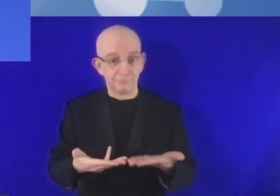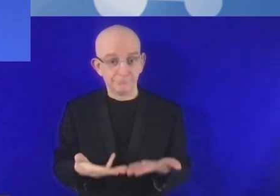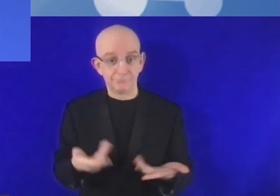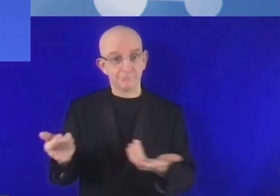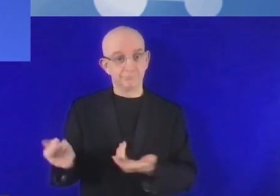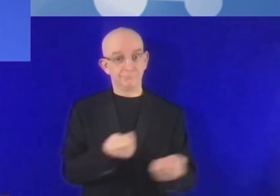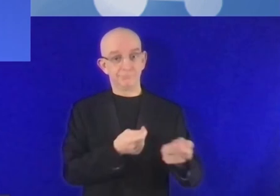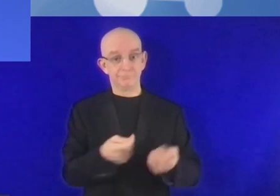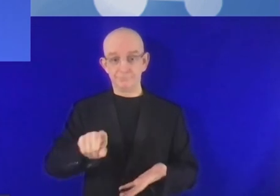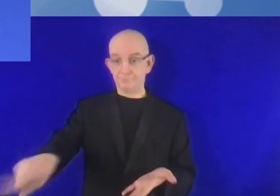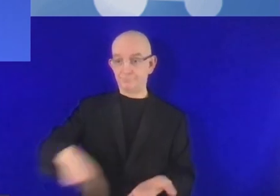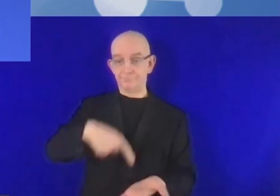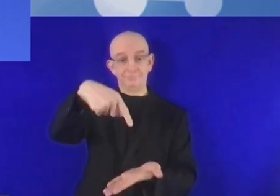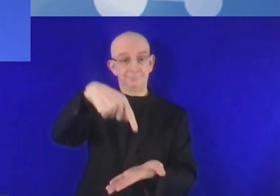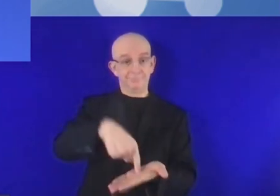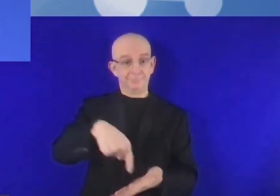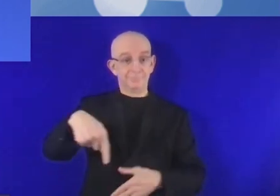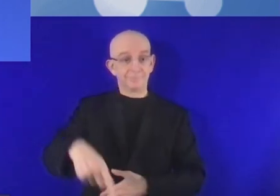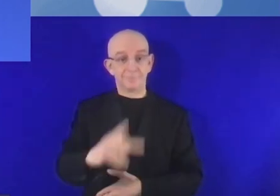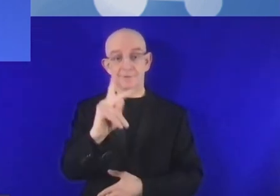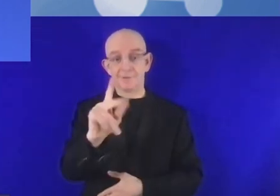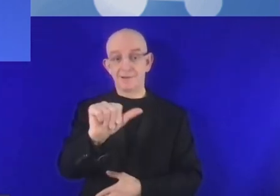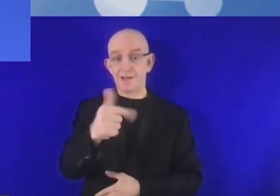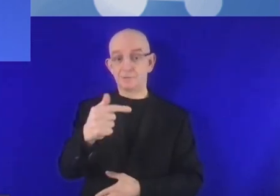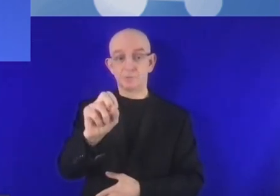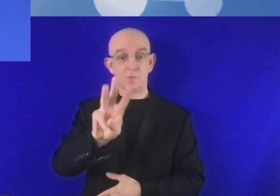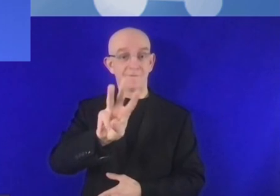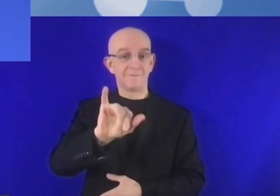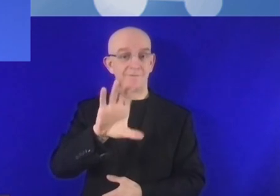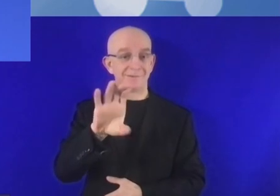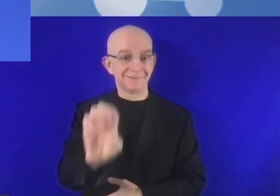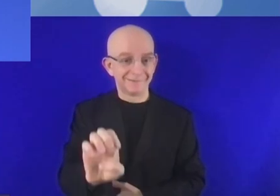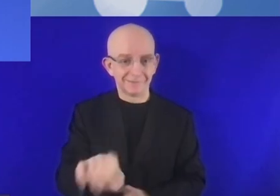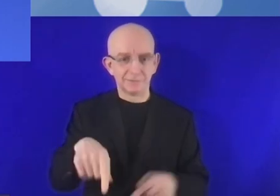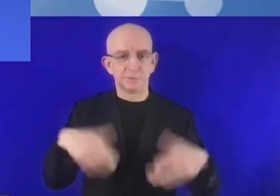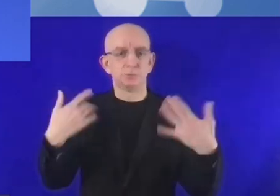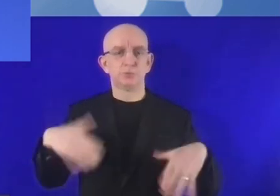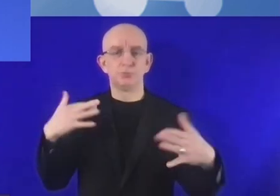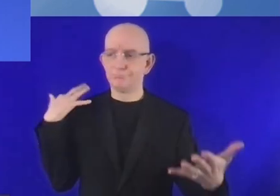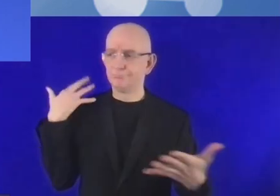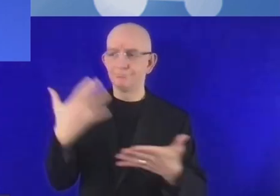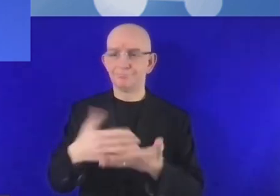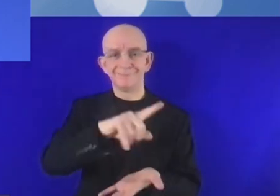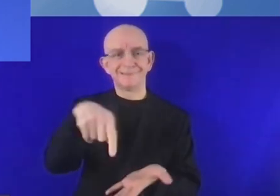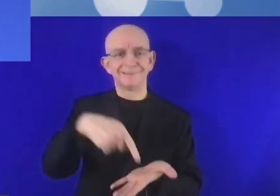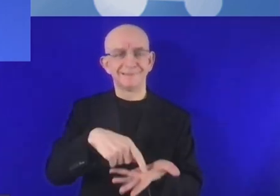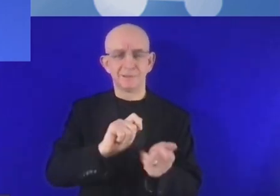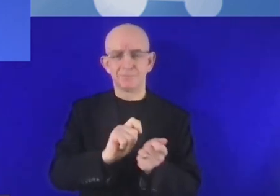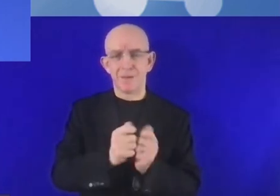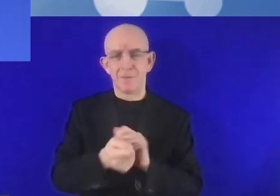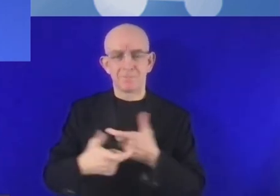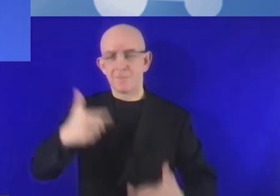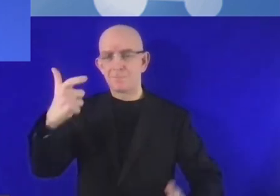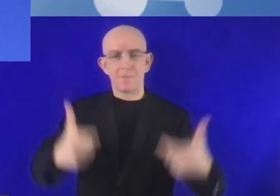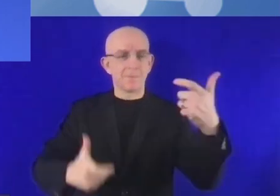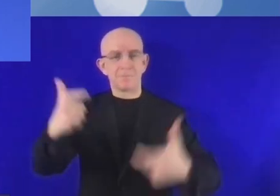na innowacyjność. Mam przyjemność podsumować pierwszy dzień i powiedzieć kilka słów, co jeszcze przed nami. Pierwszy dzień, jak